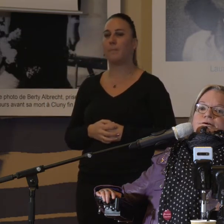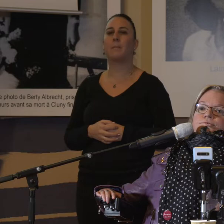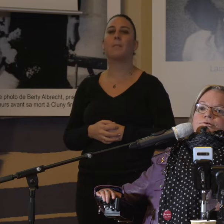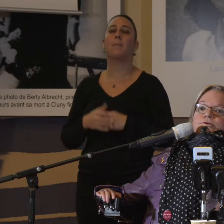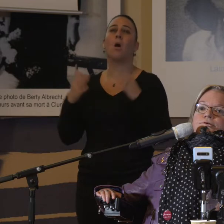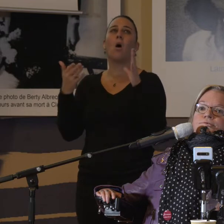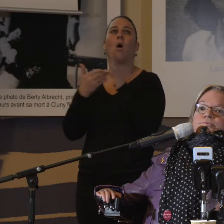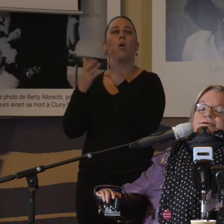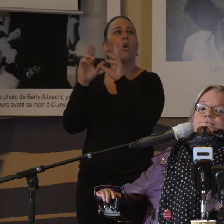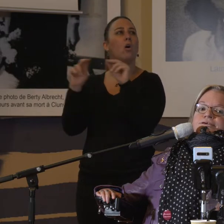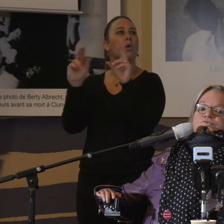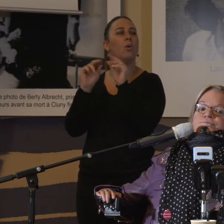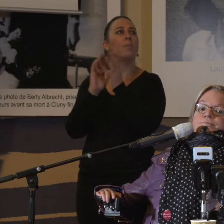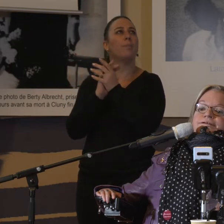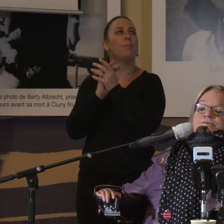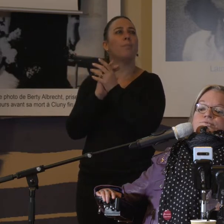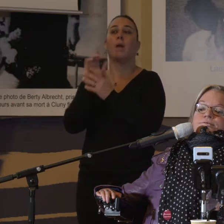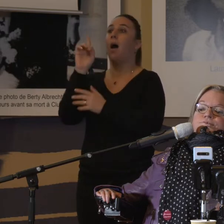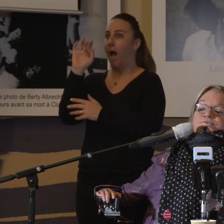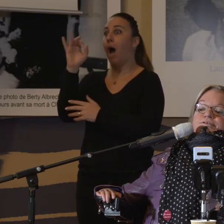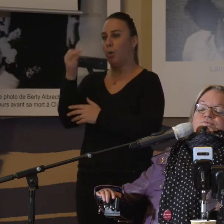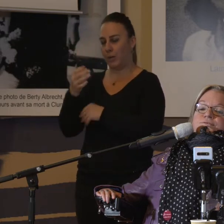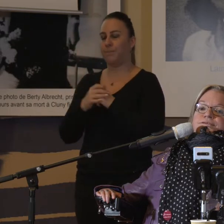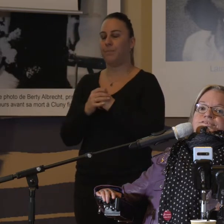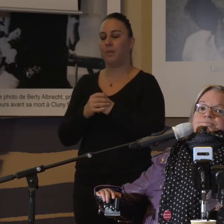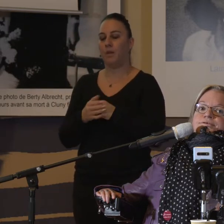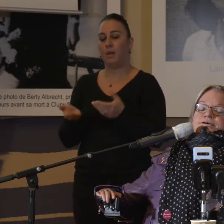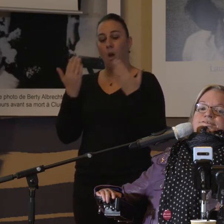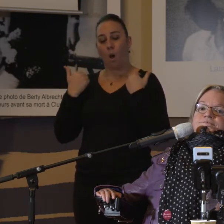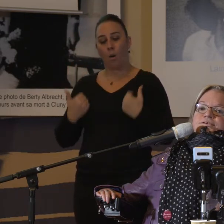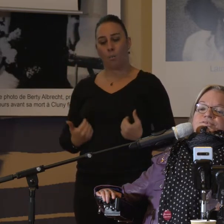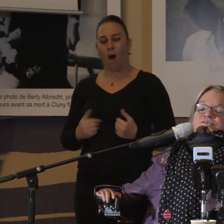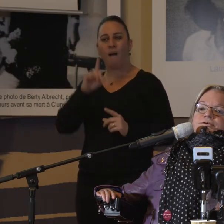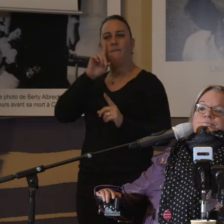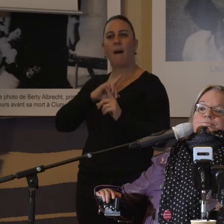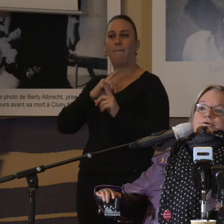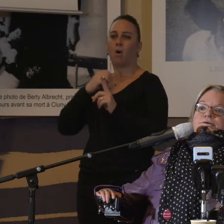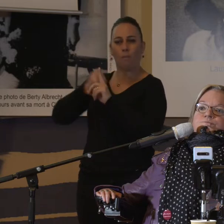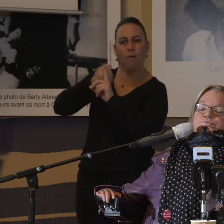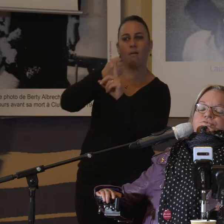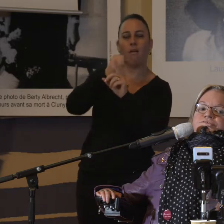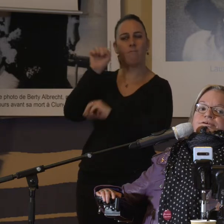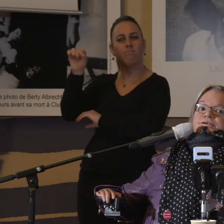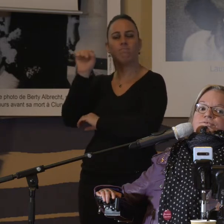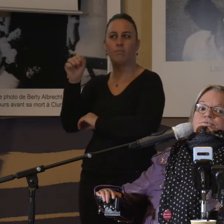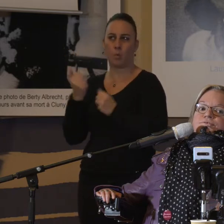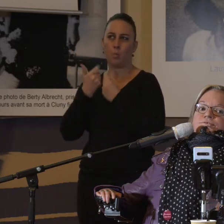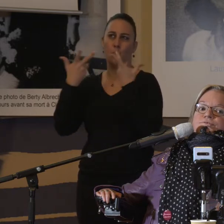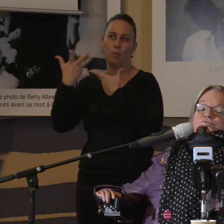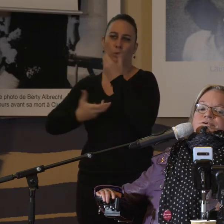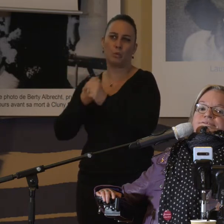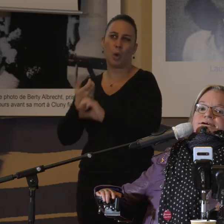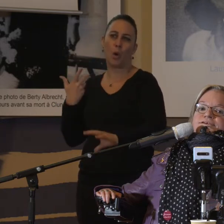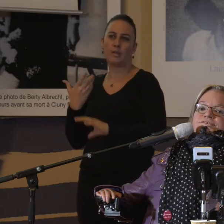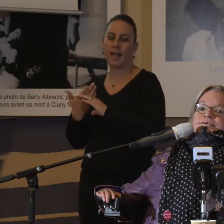Que dire encore? Oui, je vais vous parler de moi. Moi, en fait, le féminisme, ça fait déjà plusieurs années